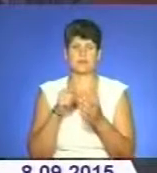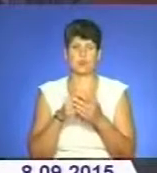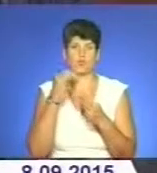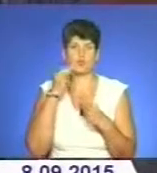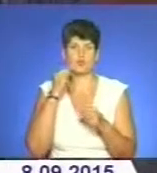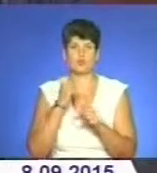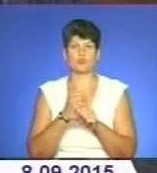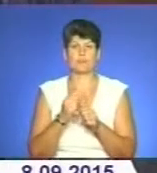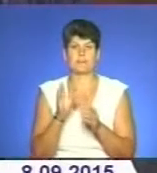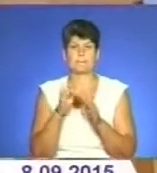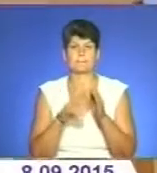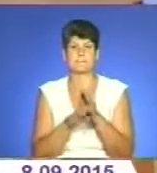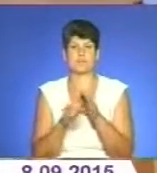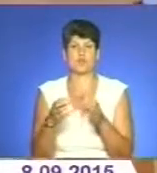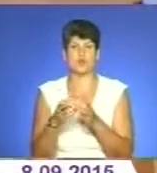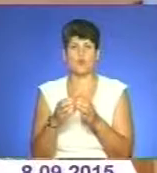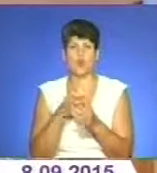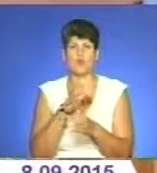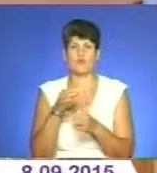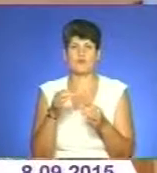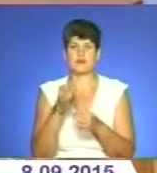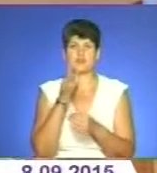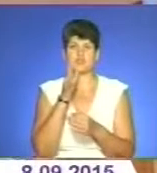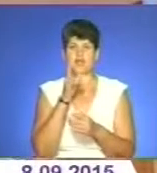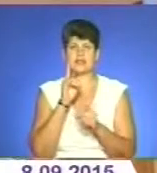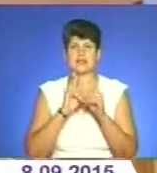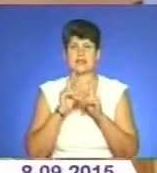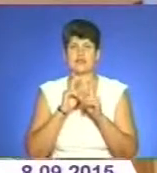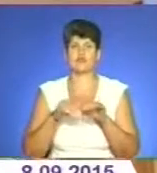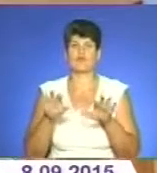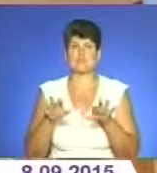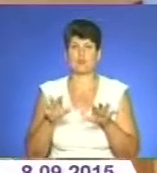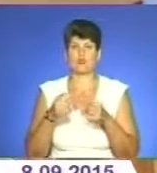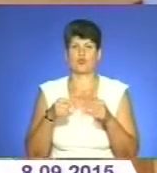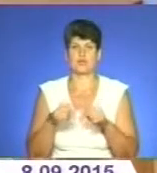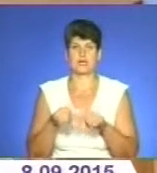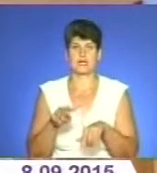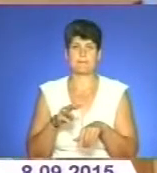підрозділу обговорили під час наради в місцевому райвідділі міліції. Обслуговування.